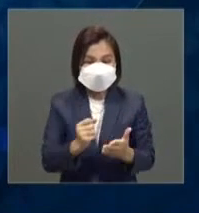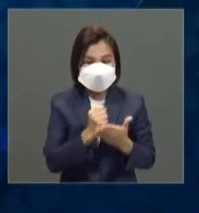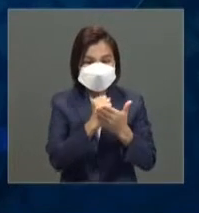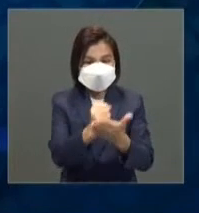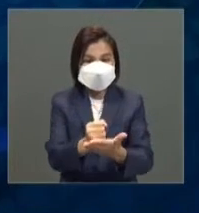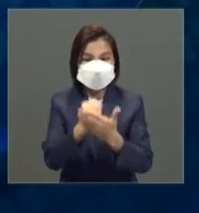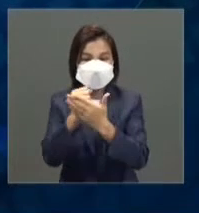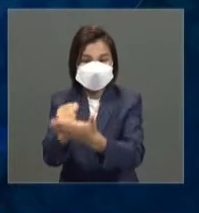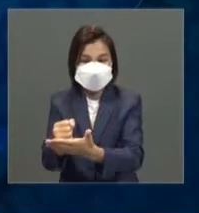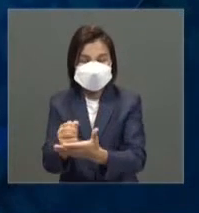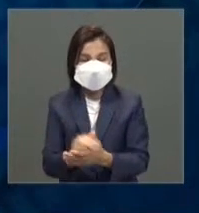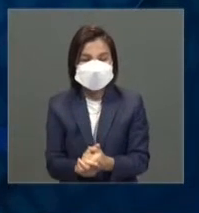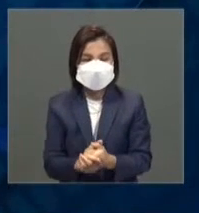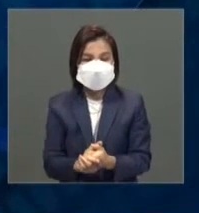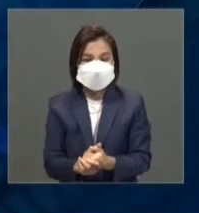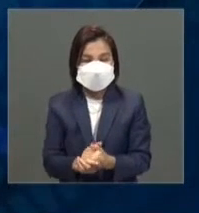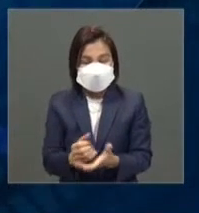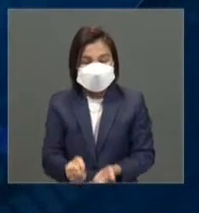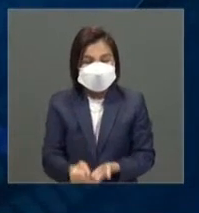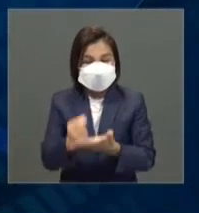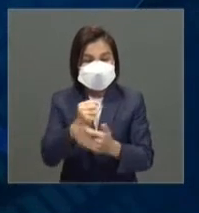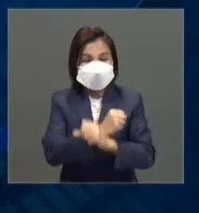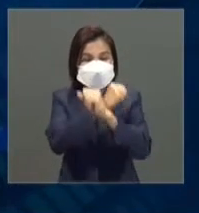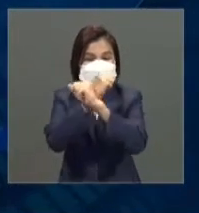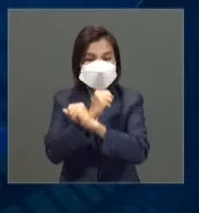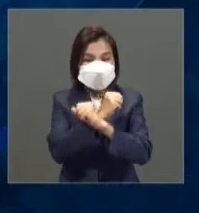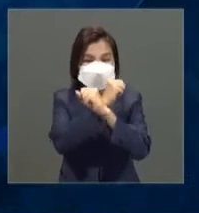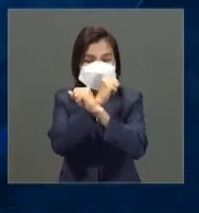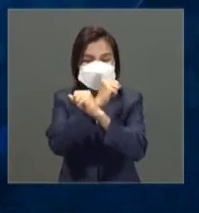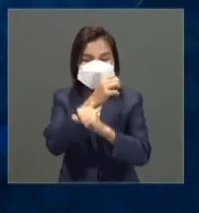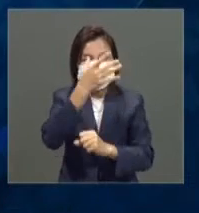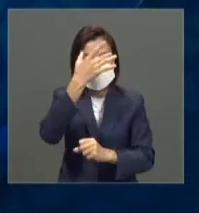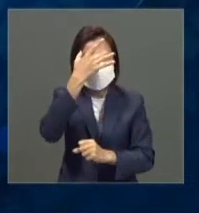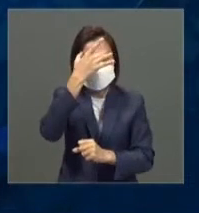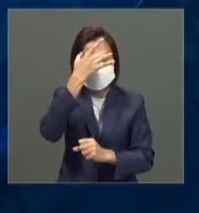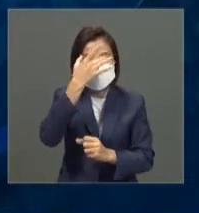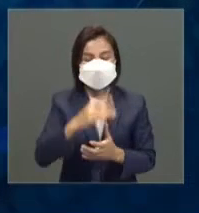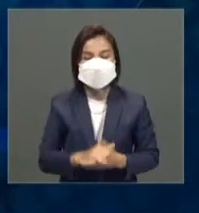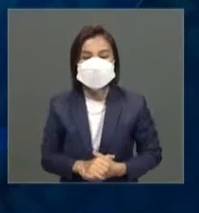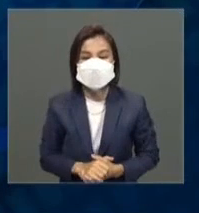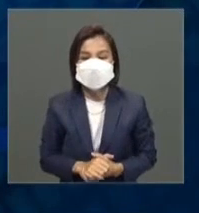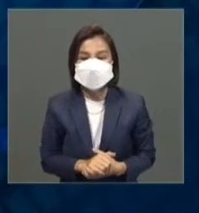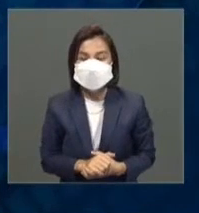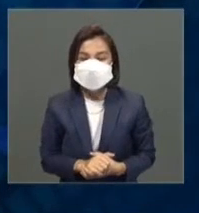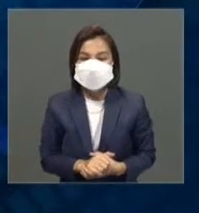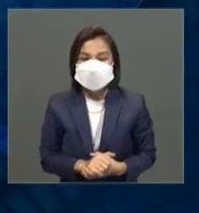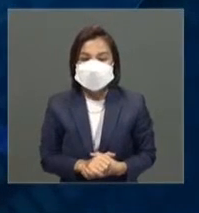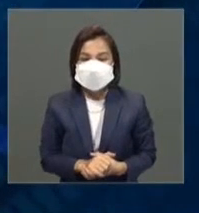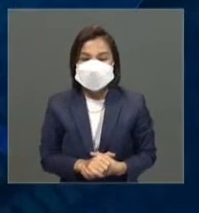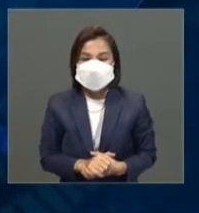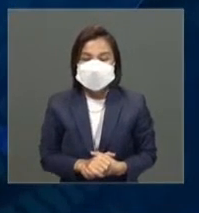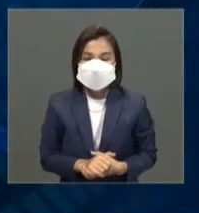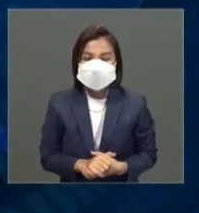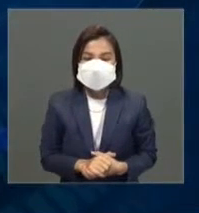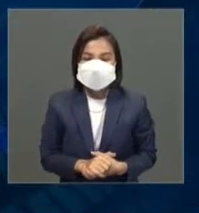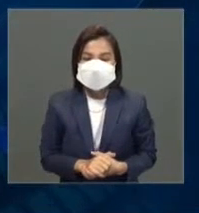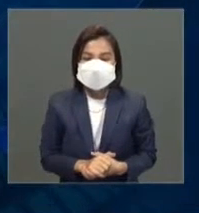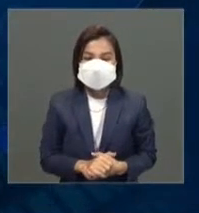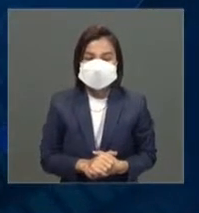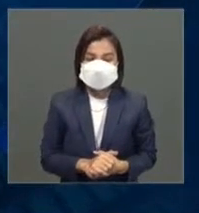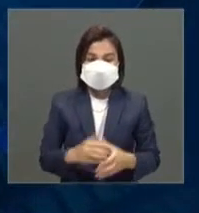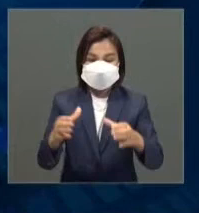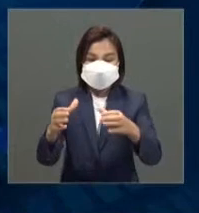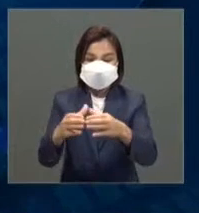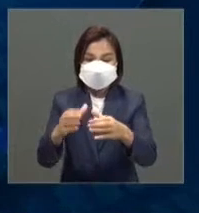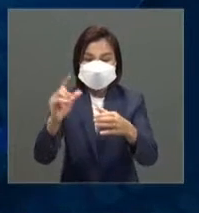ในการมีส่วนร่วมในการป้องกันควบคุมโรคนะครับมาดูกันรายงานผู้ป่วยที่เป็นคลัส